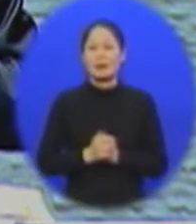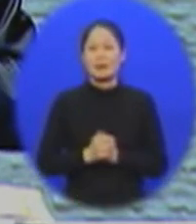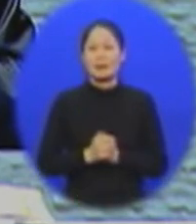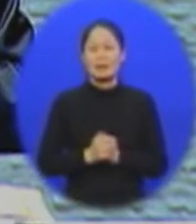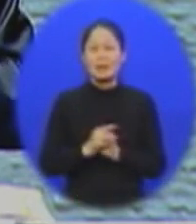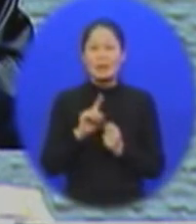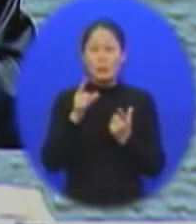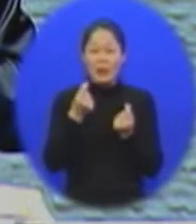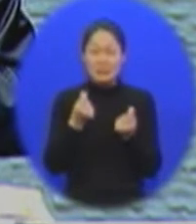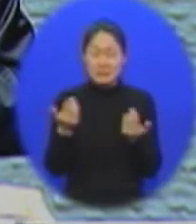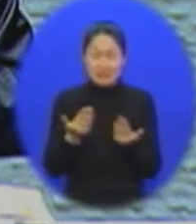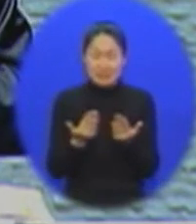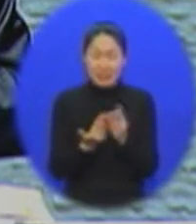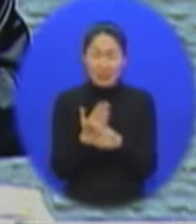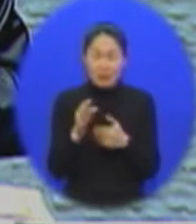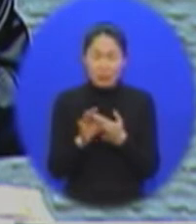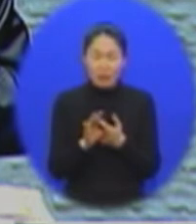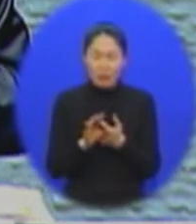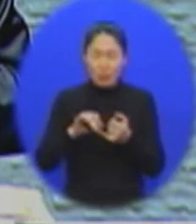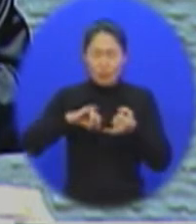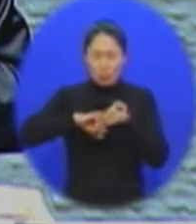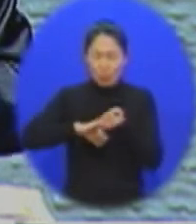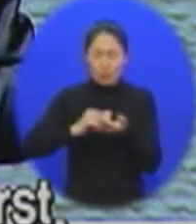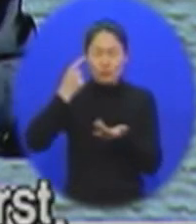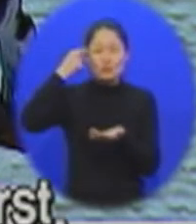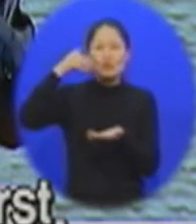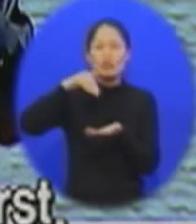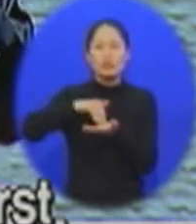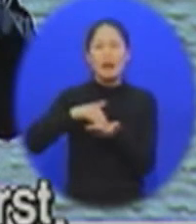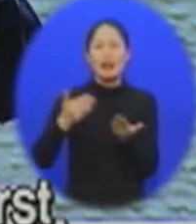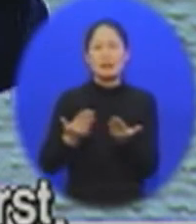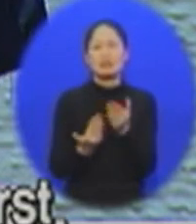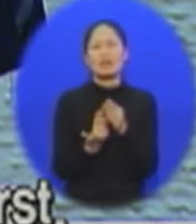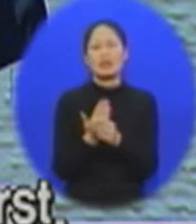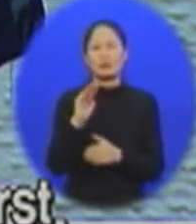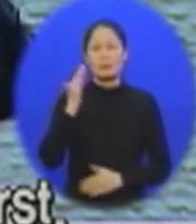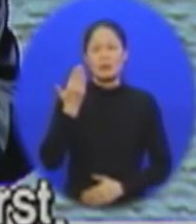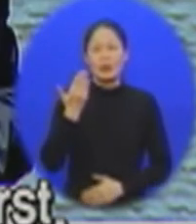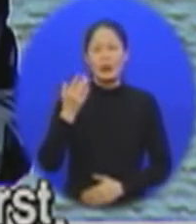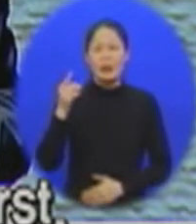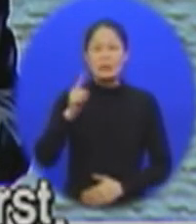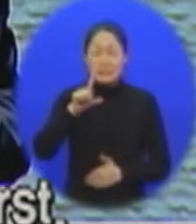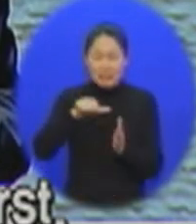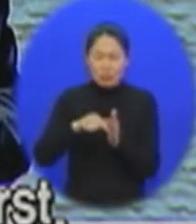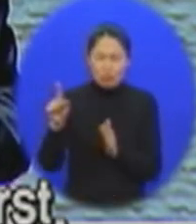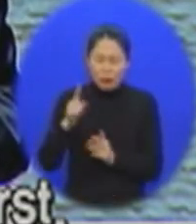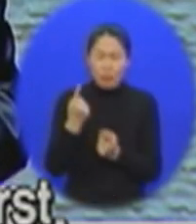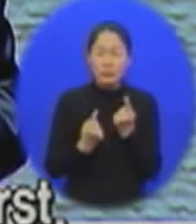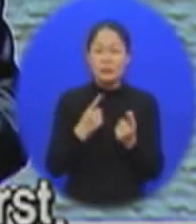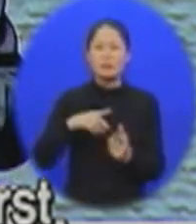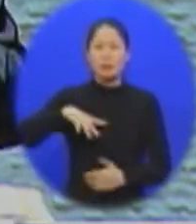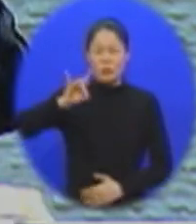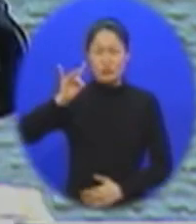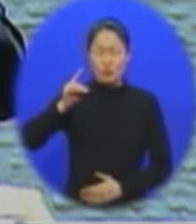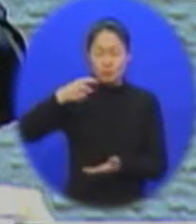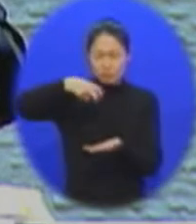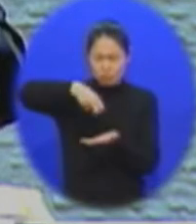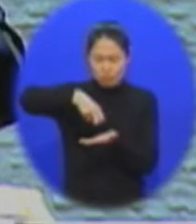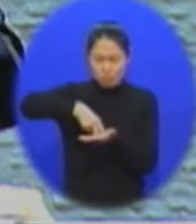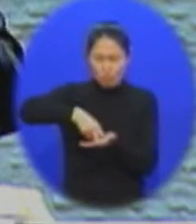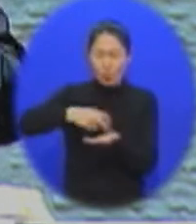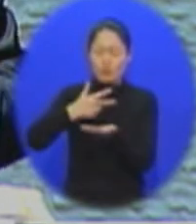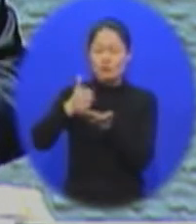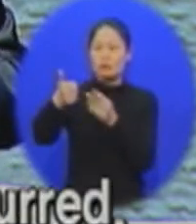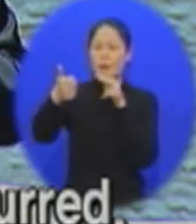그러면 반드시 후회할 일이 생깁니다 그 때는 무엇보다 먼저 무릎 꿇어야 되요 주님을 바라보아야